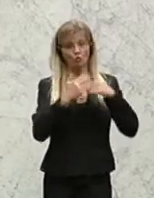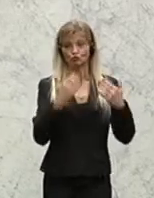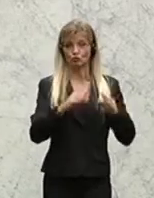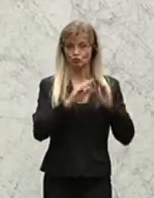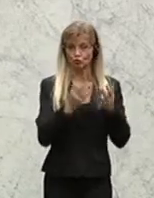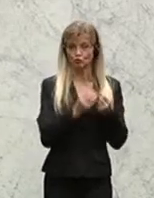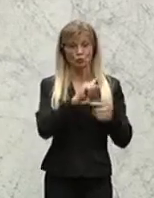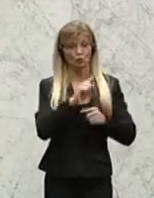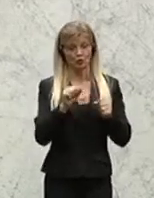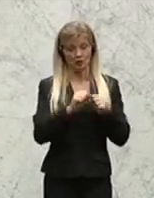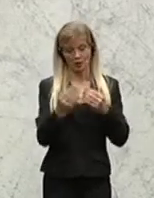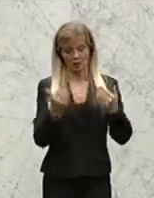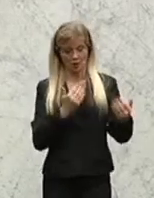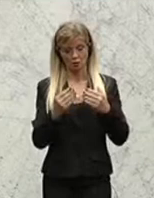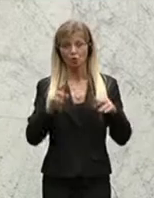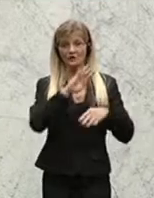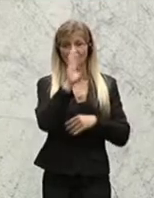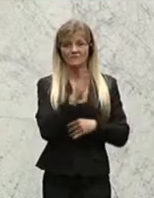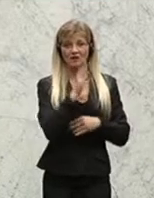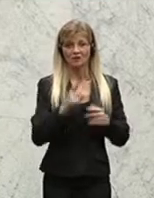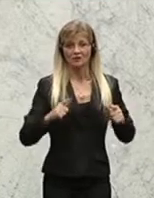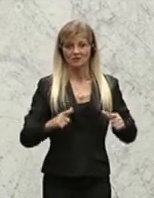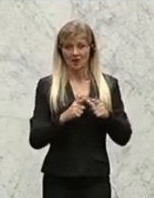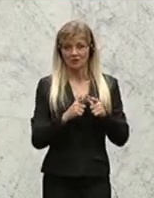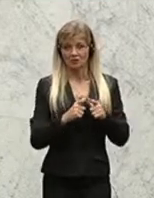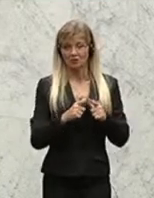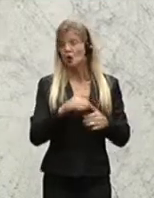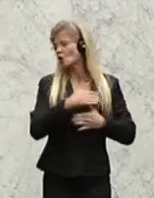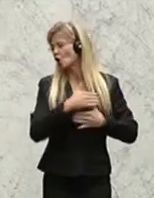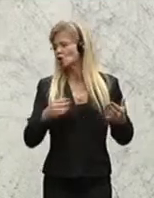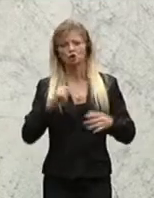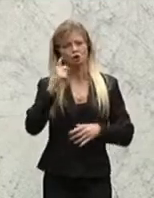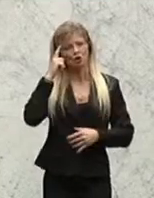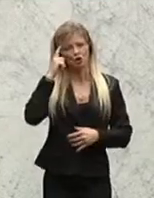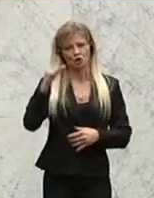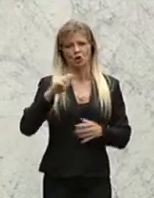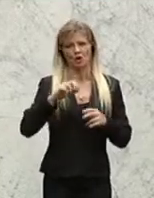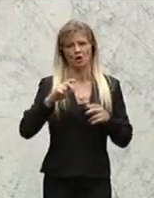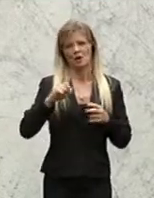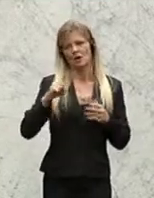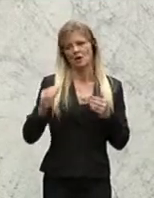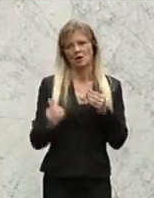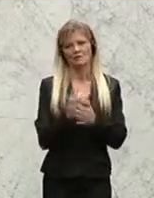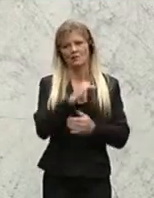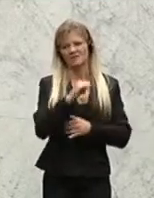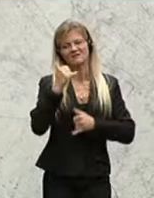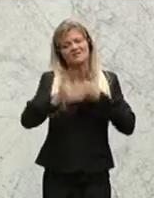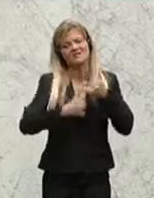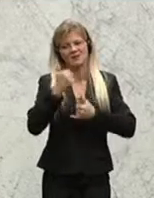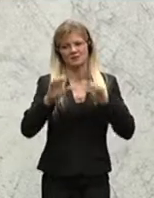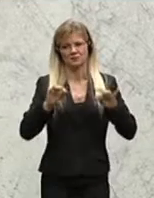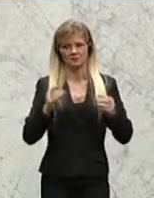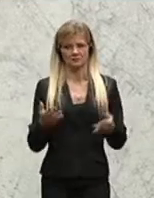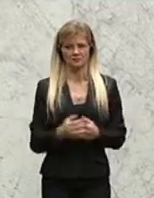größte Steuerentlastung für die Menschen in Österreich seit Jahrzehnten. Ich erinnere an die Kurzzeitarbeitsprogramme, mit denen wir in der